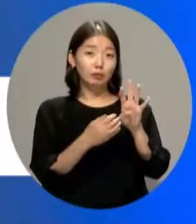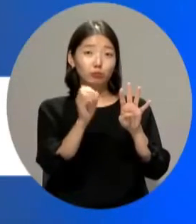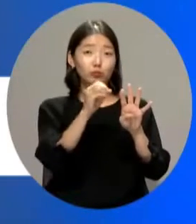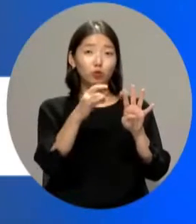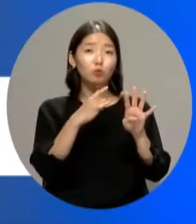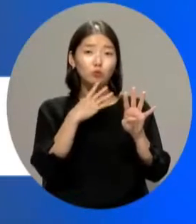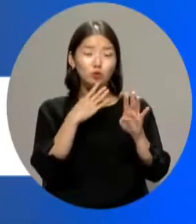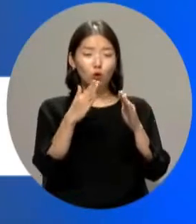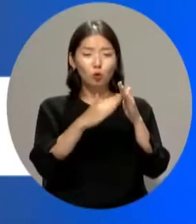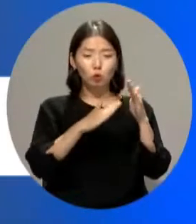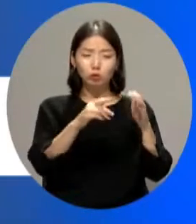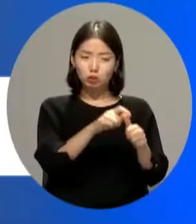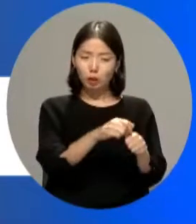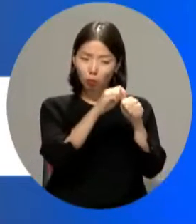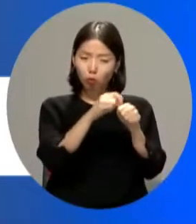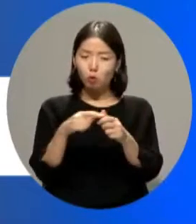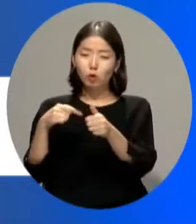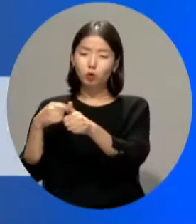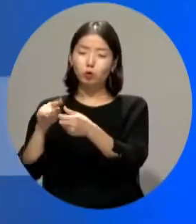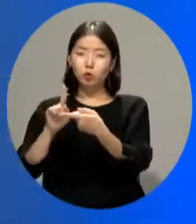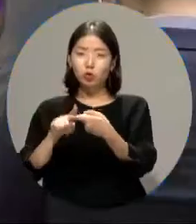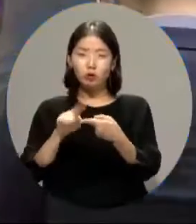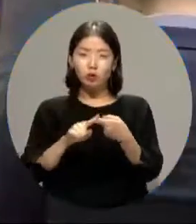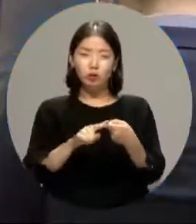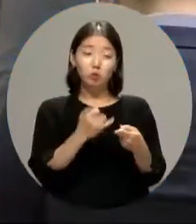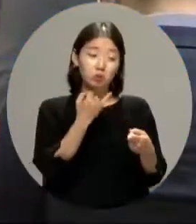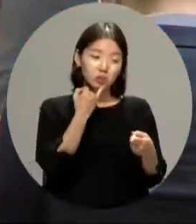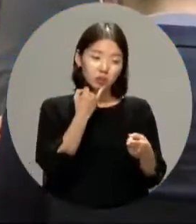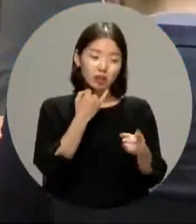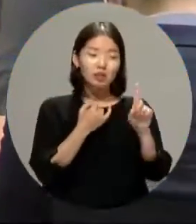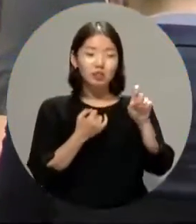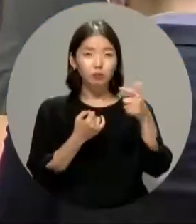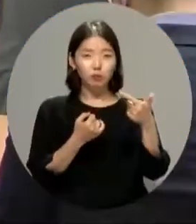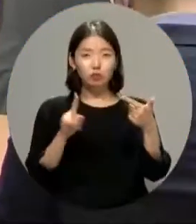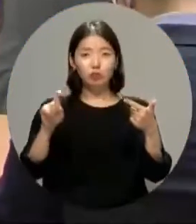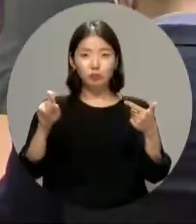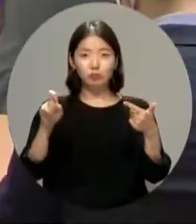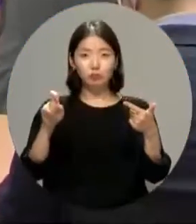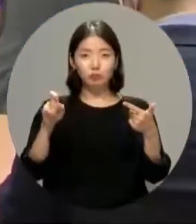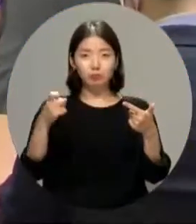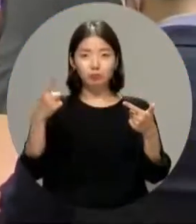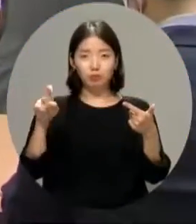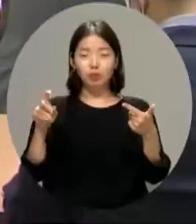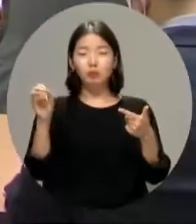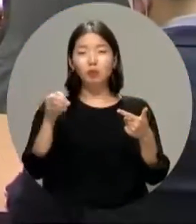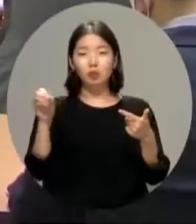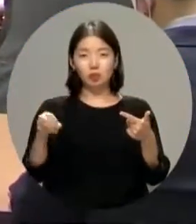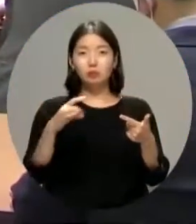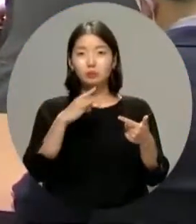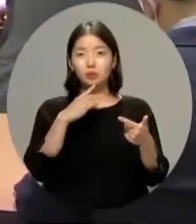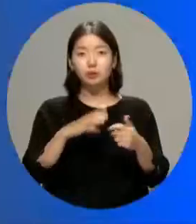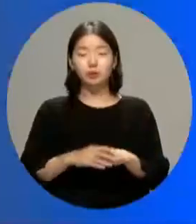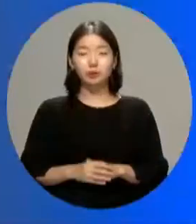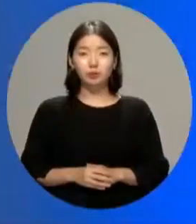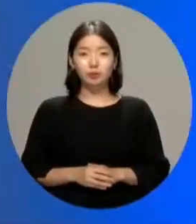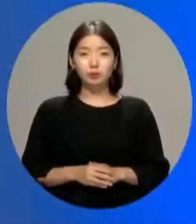공직자 인사와 교육은 긍정 평가가 각각 16% 와 11% 에 머물렀습니다